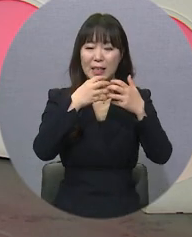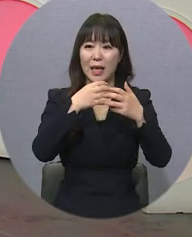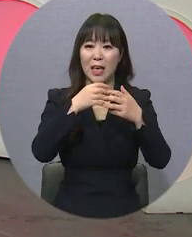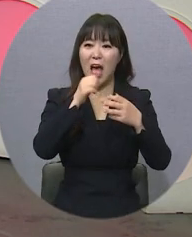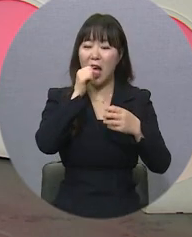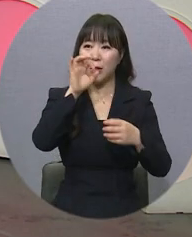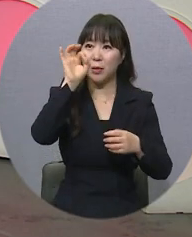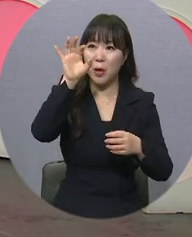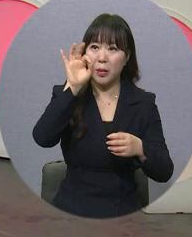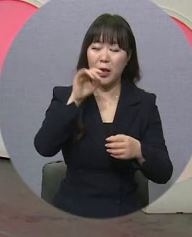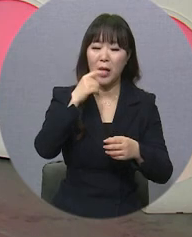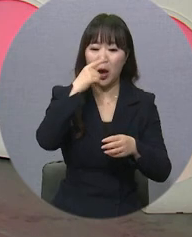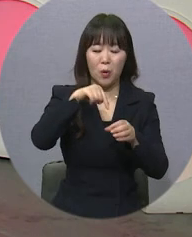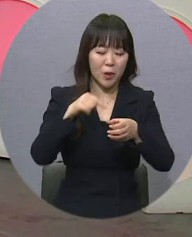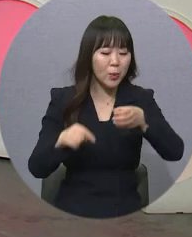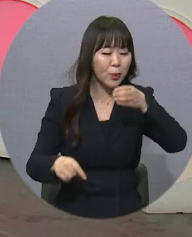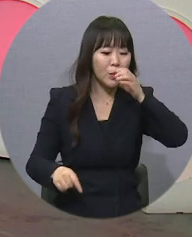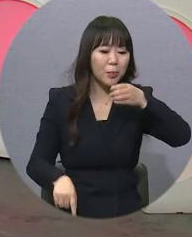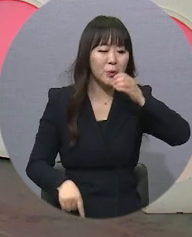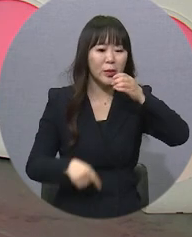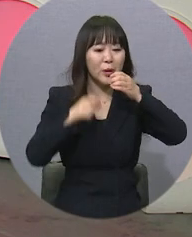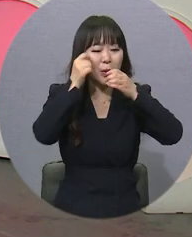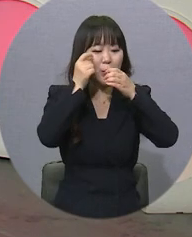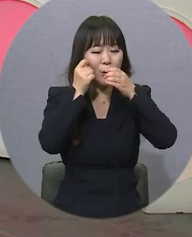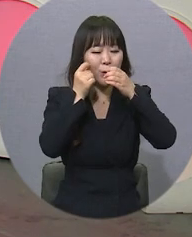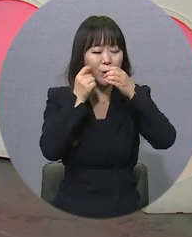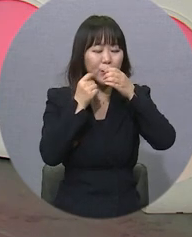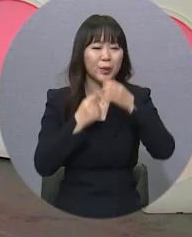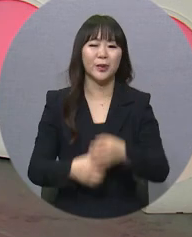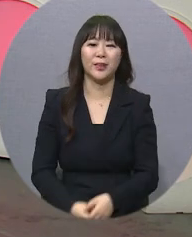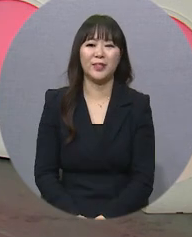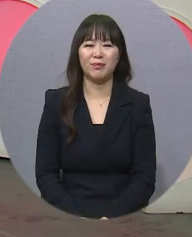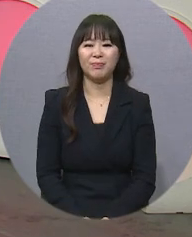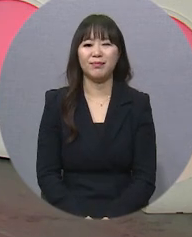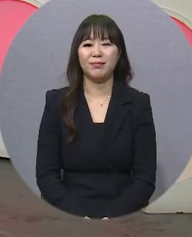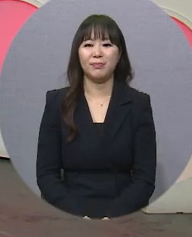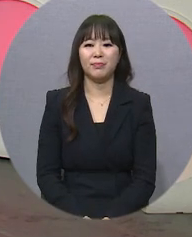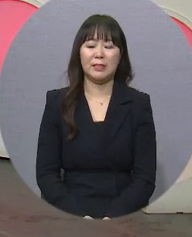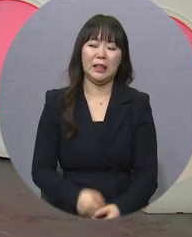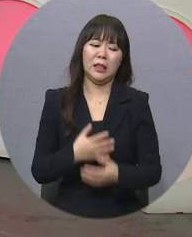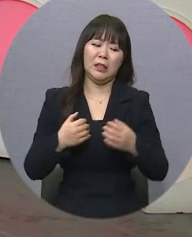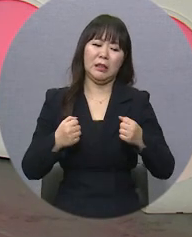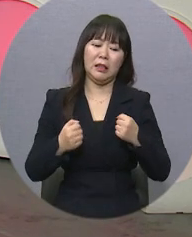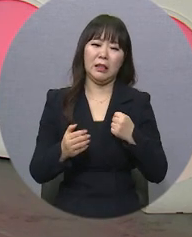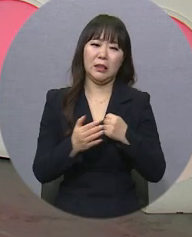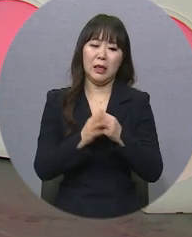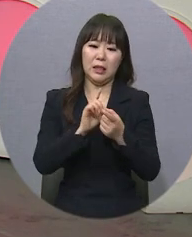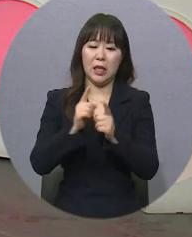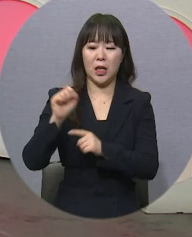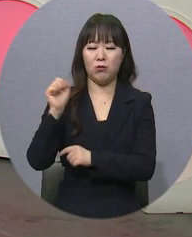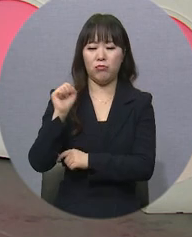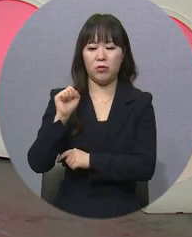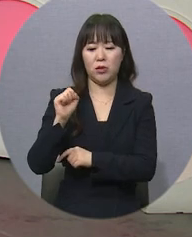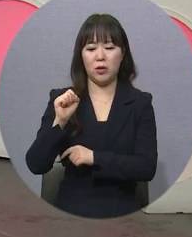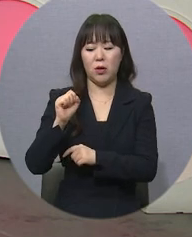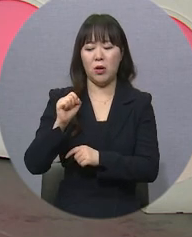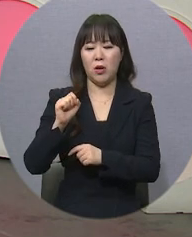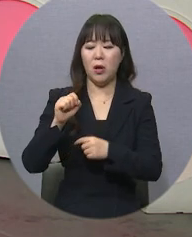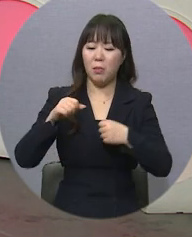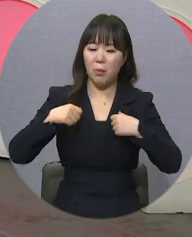잔씩 뽑아 마시면서 눈물을 흘렸습니다. 건강 때문에 대리운전을 그만두지도